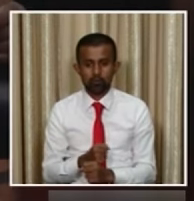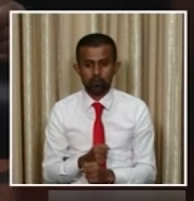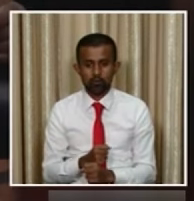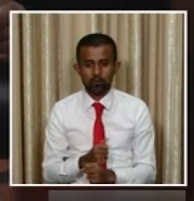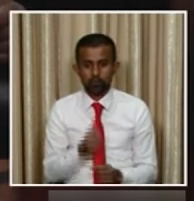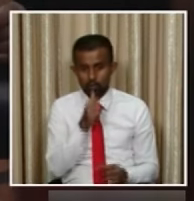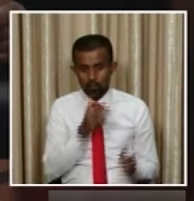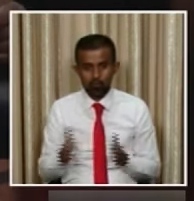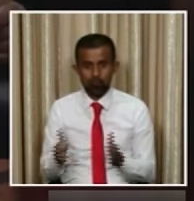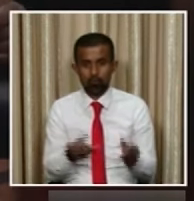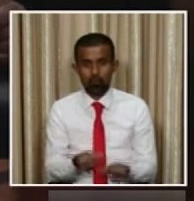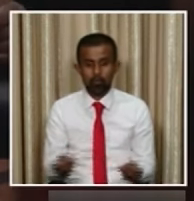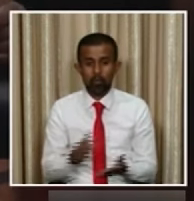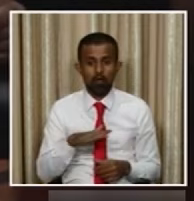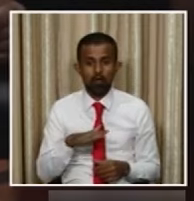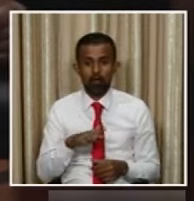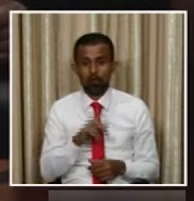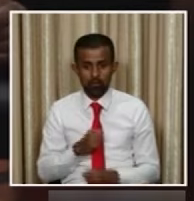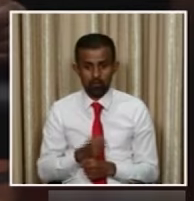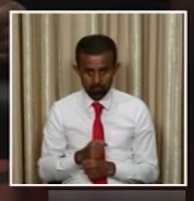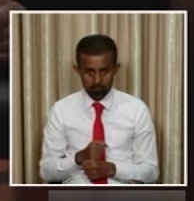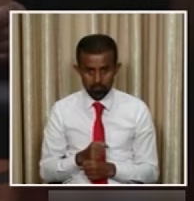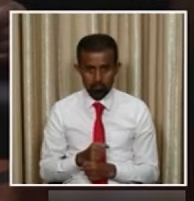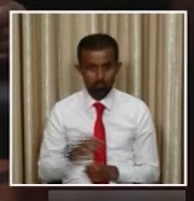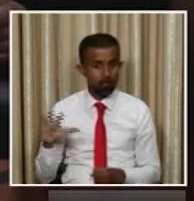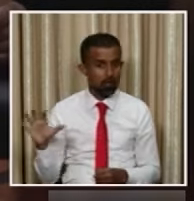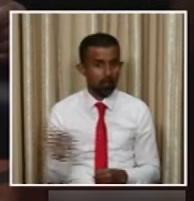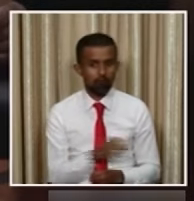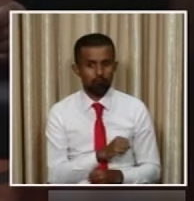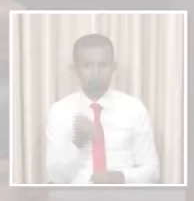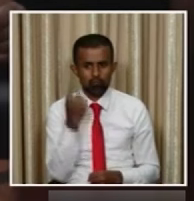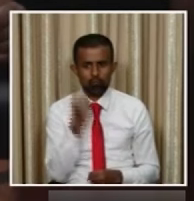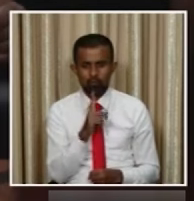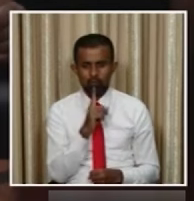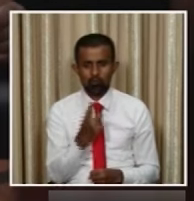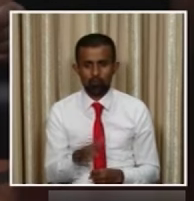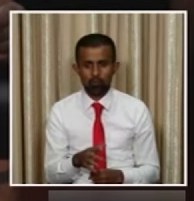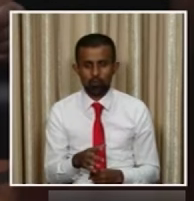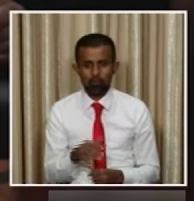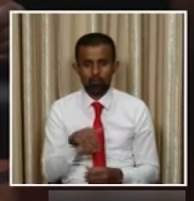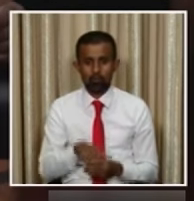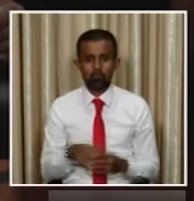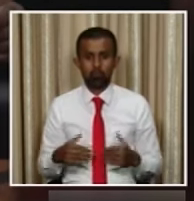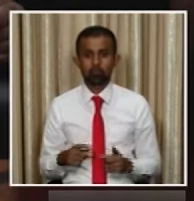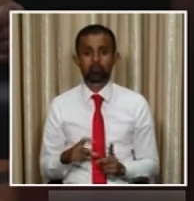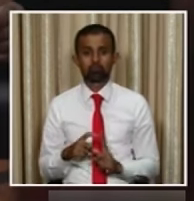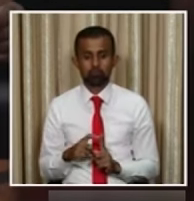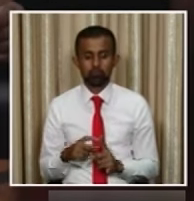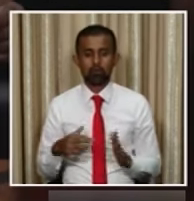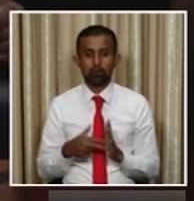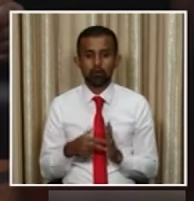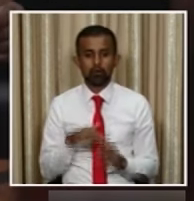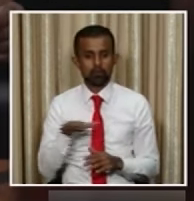ගංගාව ආශ්‍රිත කුමුරු ඉඩම් හෙක්ටාර 4000ක් රජයට අත්පත් කර ගැනීමට යෝජනා කර තිබේ. මේ තුලින් තවත් බරපතල ආර්ථික